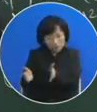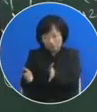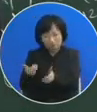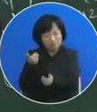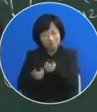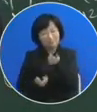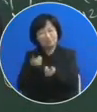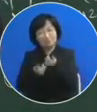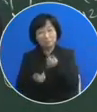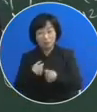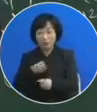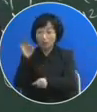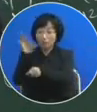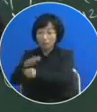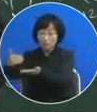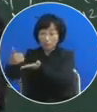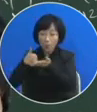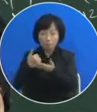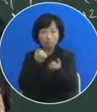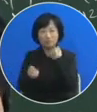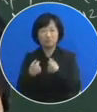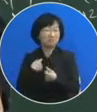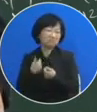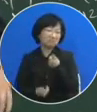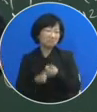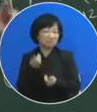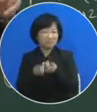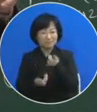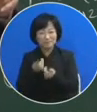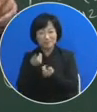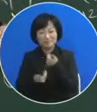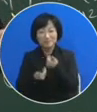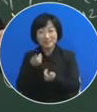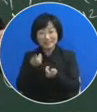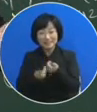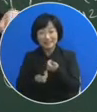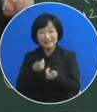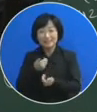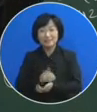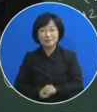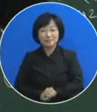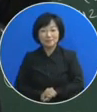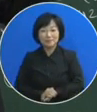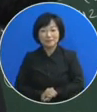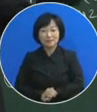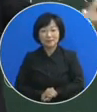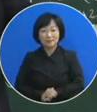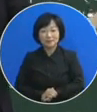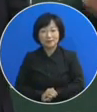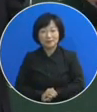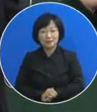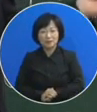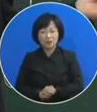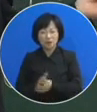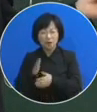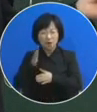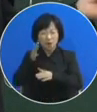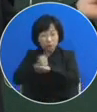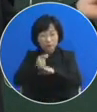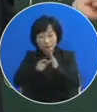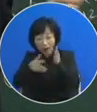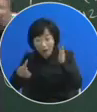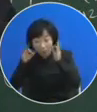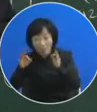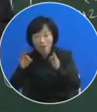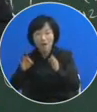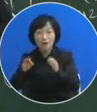샀는데도 아니다. And so even though we bought that land, I said that's not it. 예, 결국은 건축 완전한 허가가 안 떨어졌어. Ultimately, we did